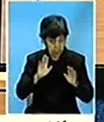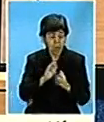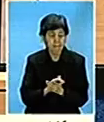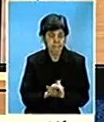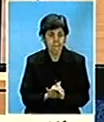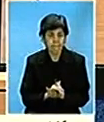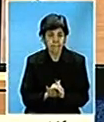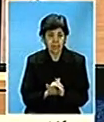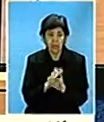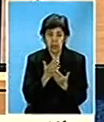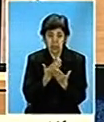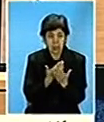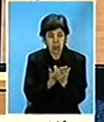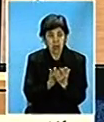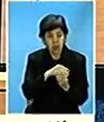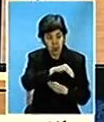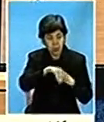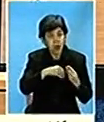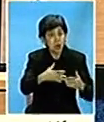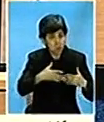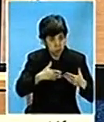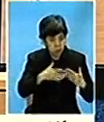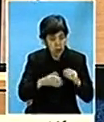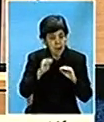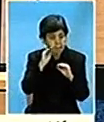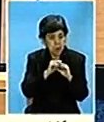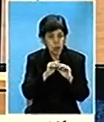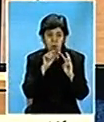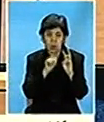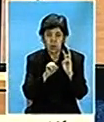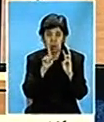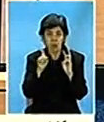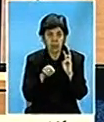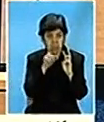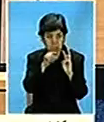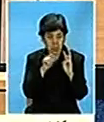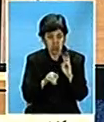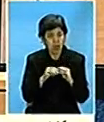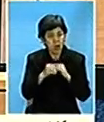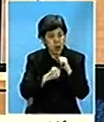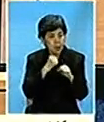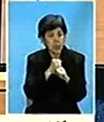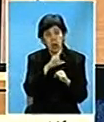2.4 นอกจากนี้สัดส่วนของรายได้ที่เพิ่มขึ้นร้อยละ 6.1 ยังน้อยกว่ารายได้ปี